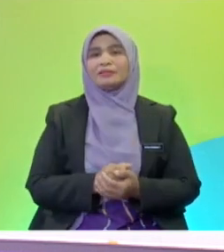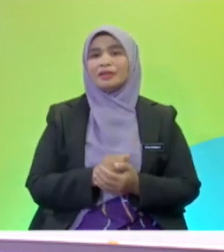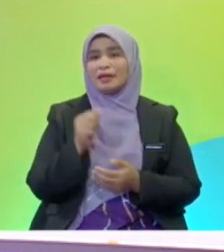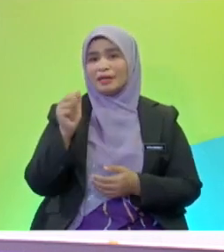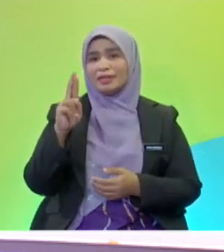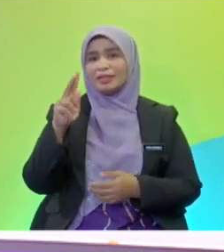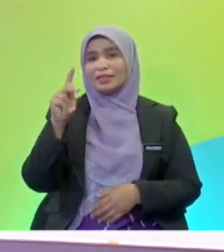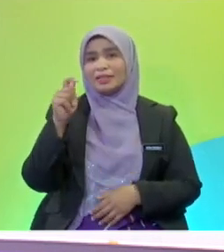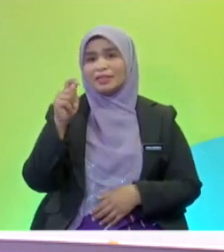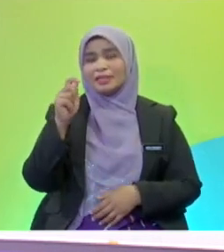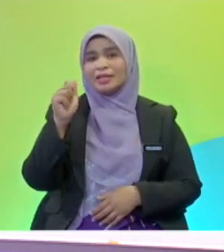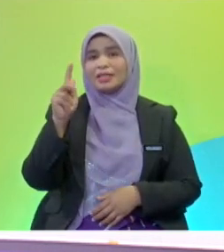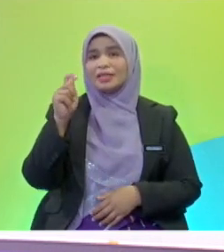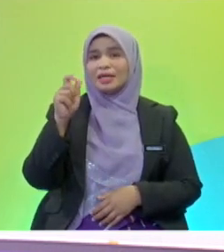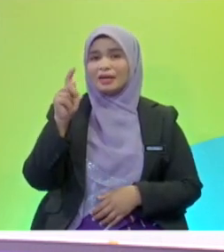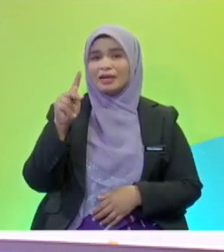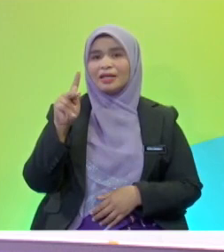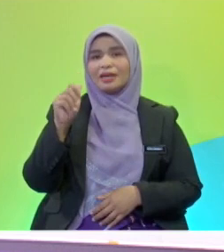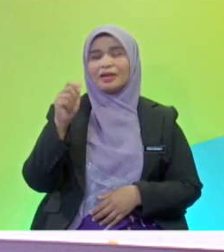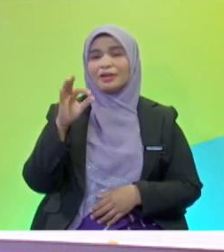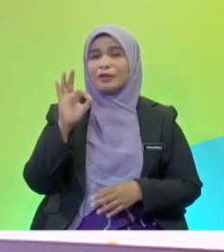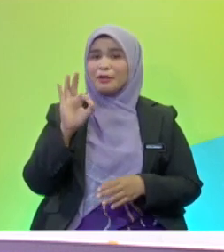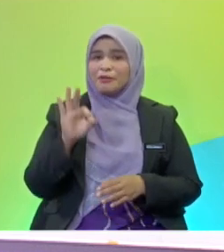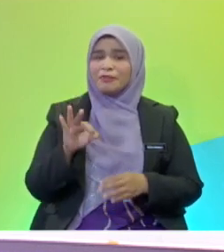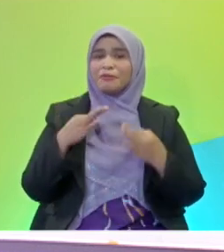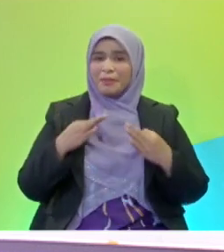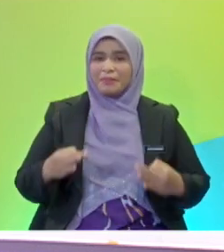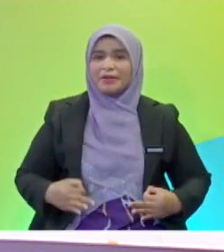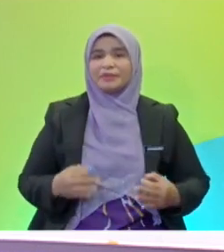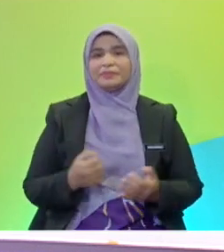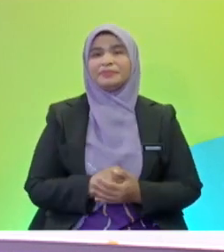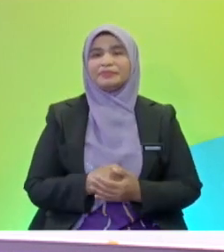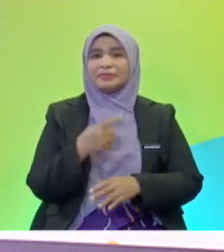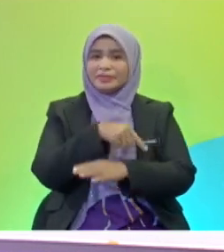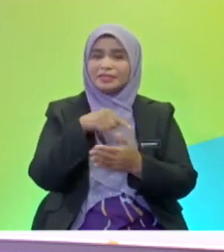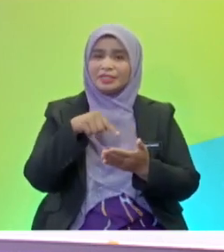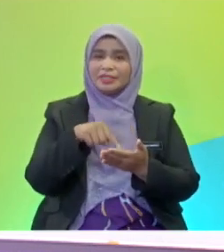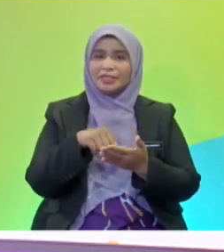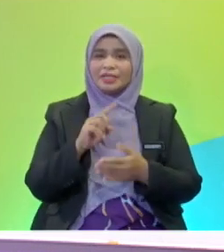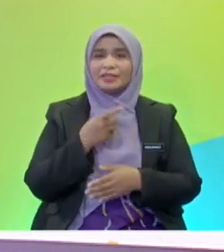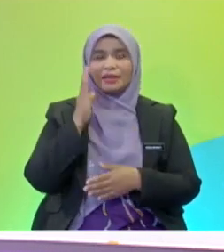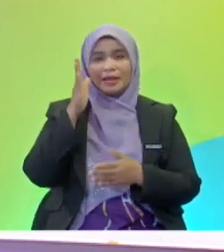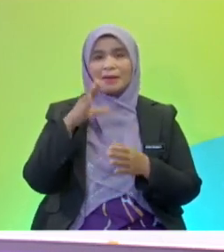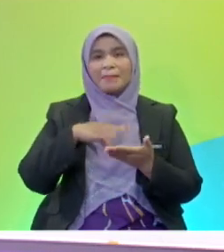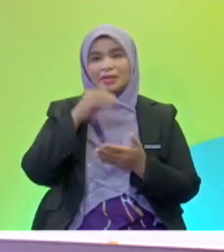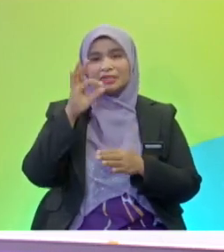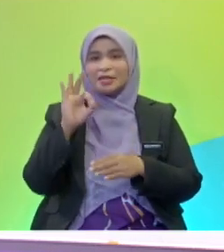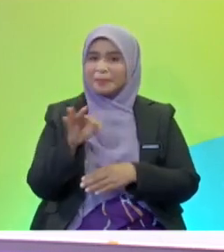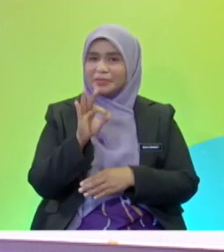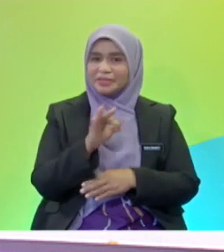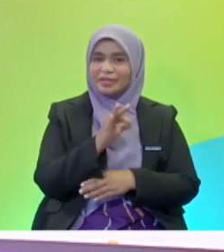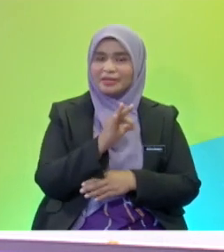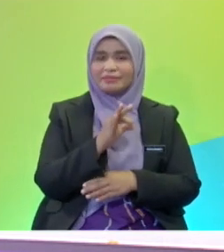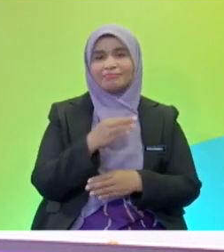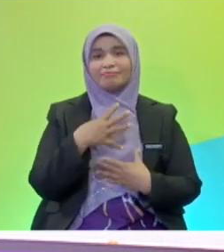tatakan fabrik H apa tu ya hari in kita akan belajar menjahit kawan-kawan Menarik kan